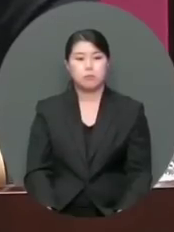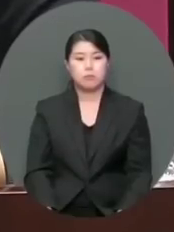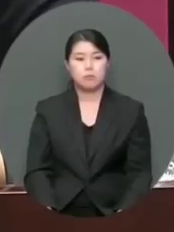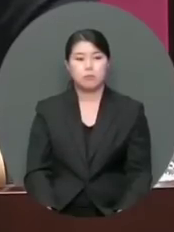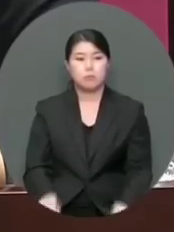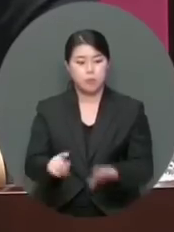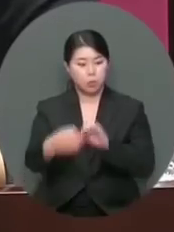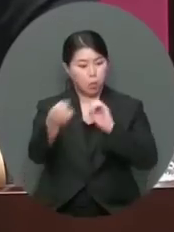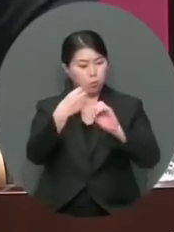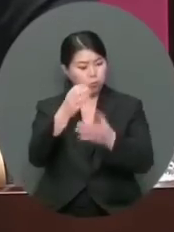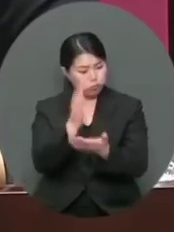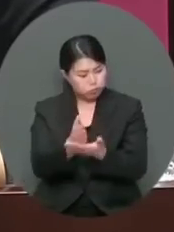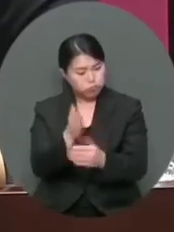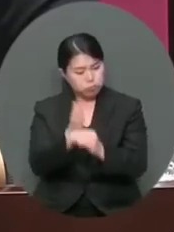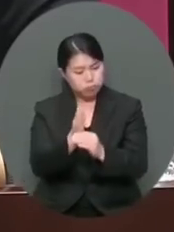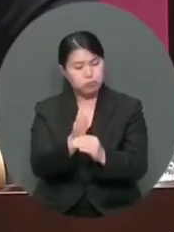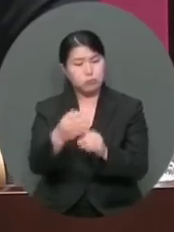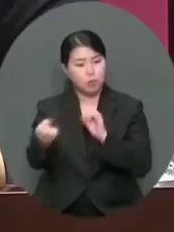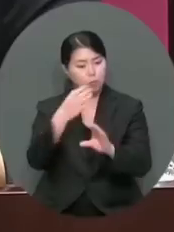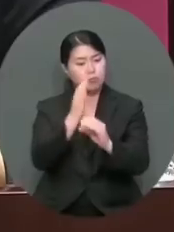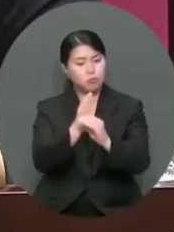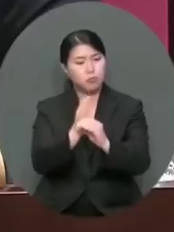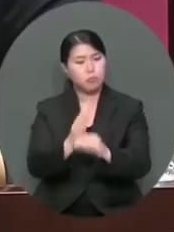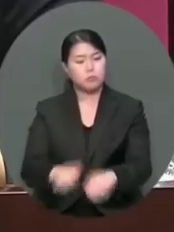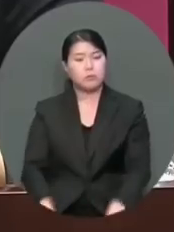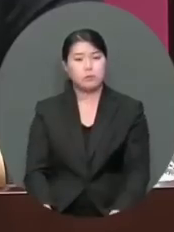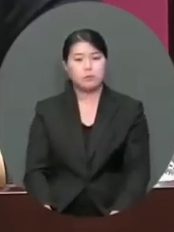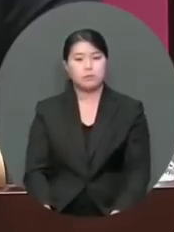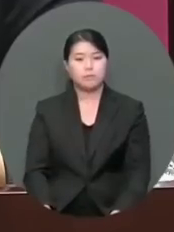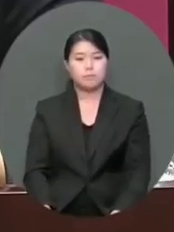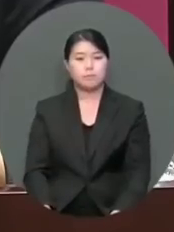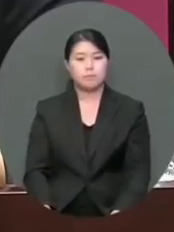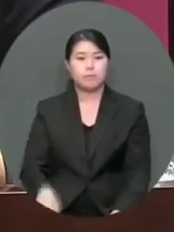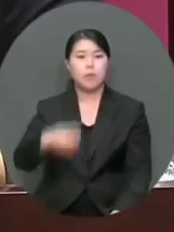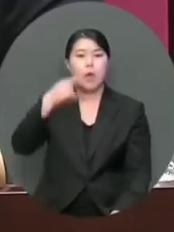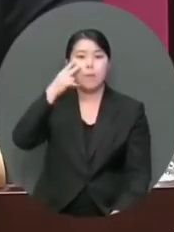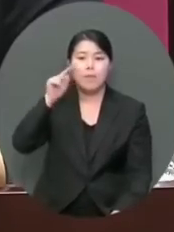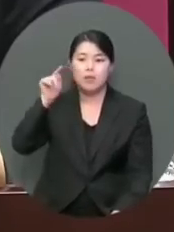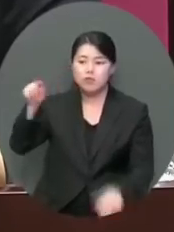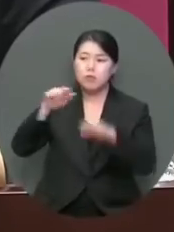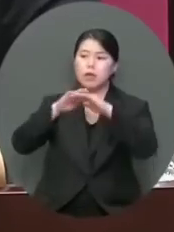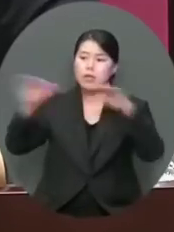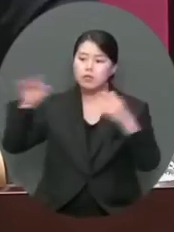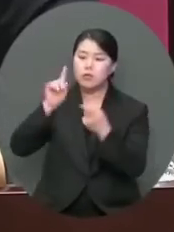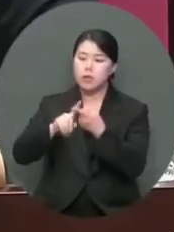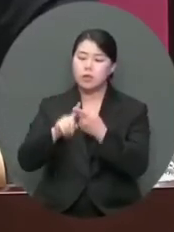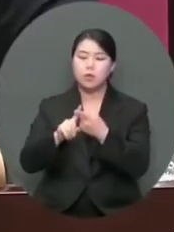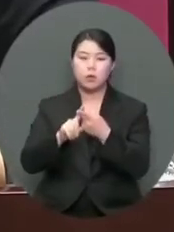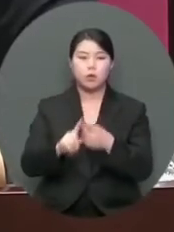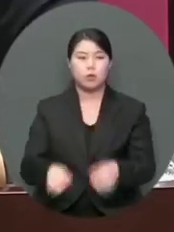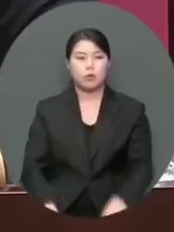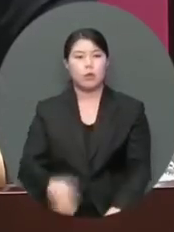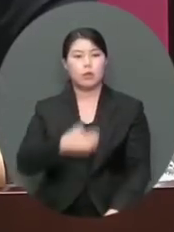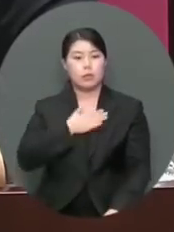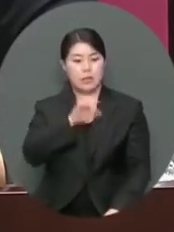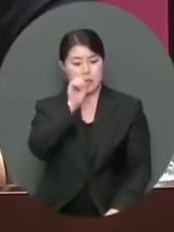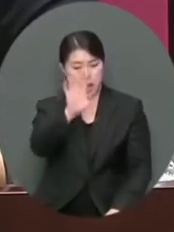아 지금 답변을 하고 있지 않습니까? 하고 있지 않습니까? 그러니까 미국의 이중잣대 답변해 주십시오. 제